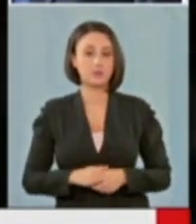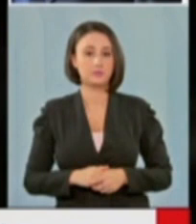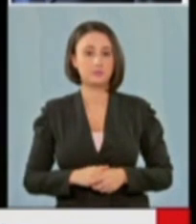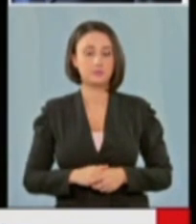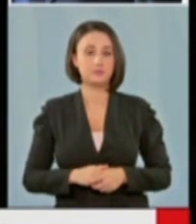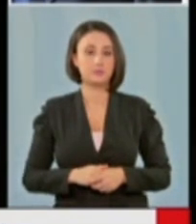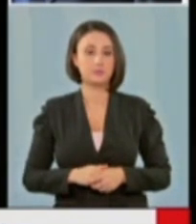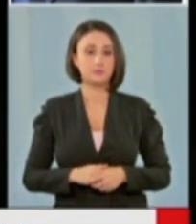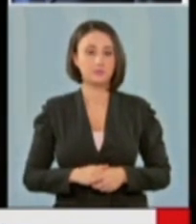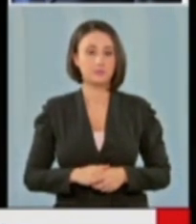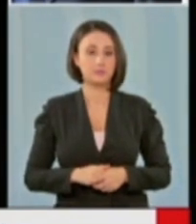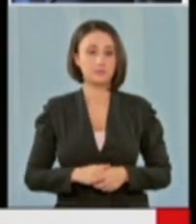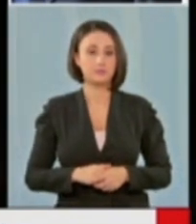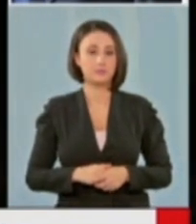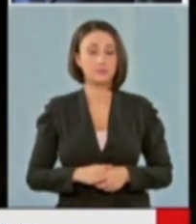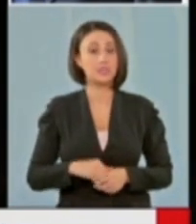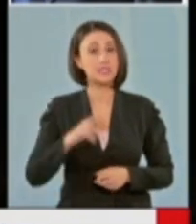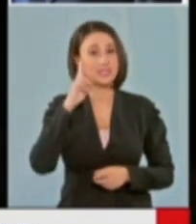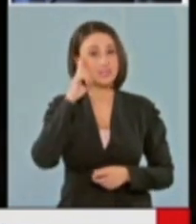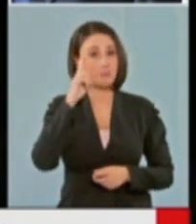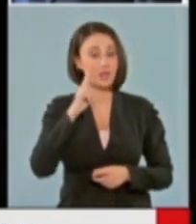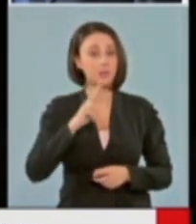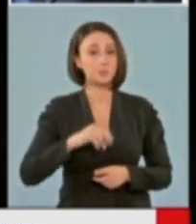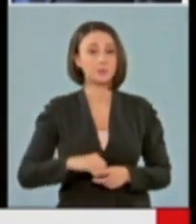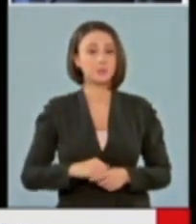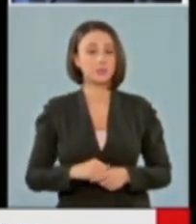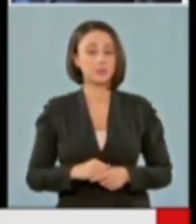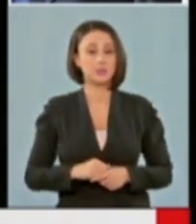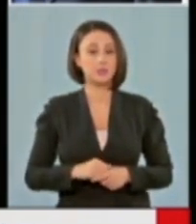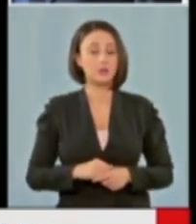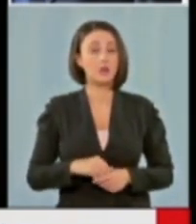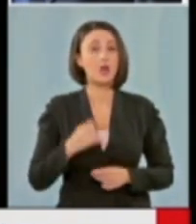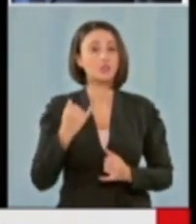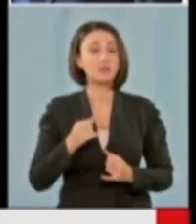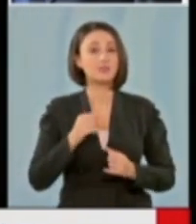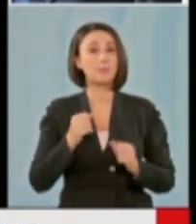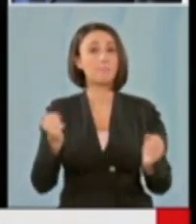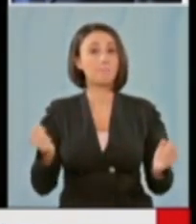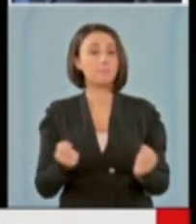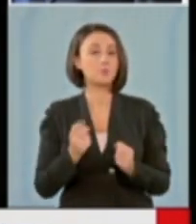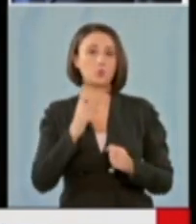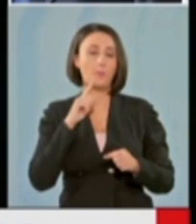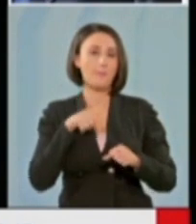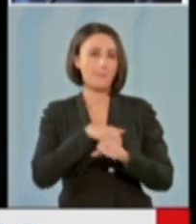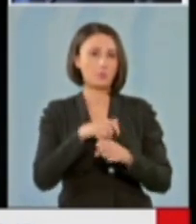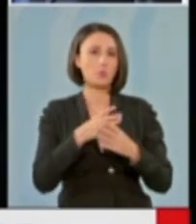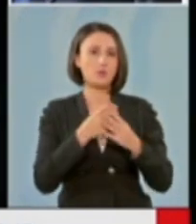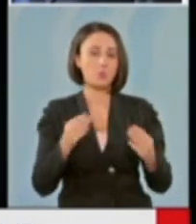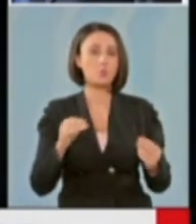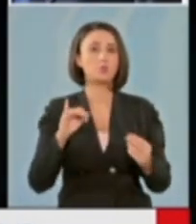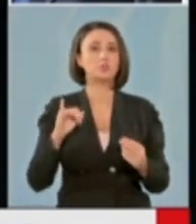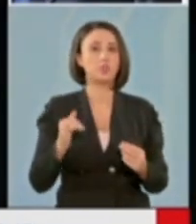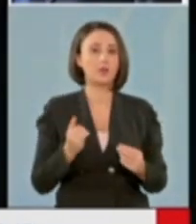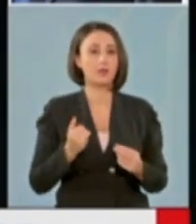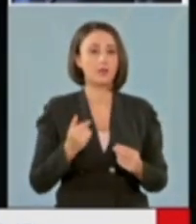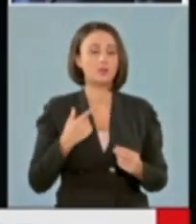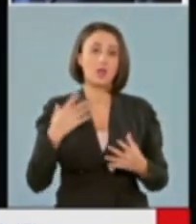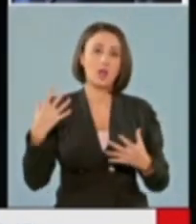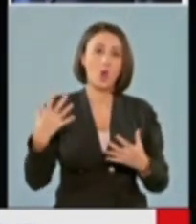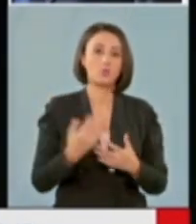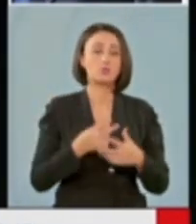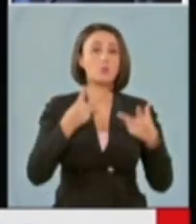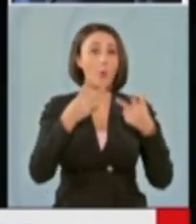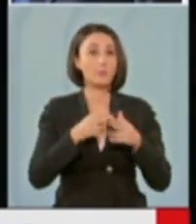apă. Sperăm ca această misiune să nu mai dureze mult și să reușim